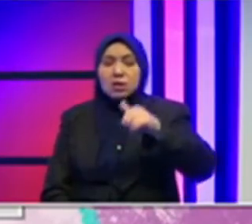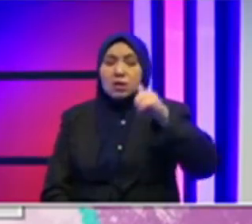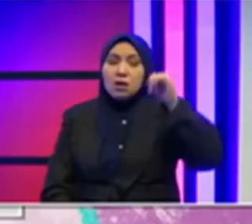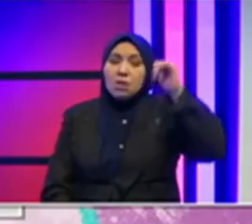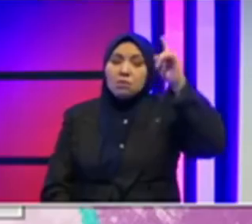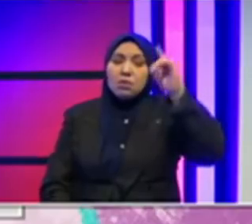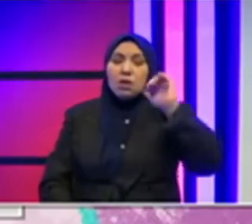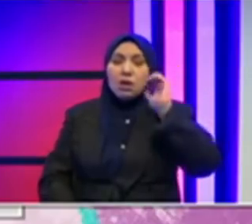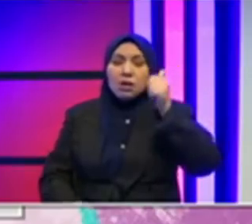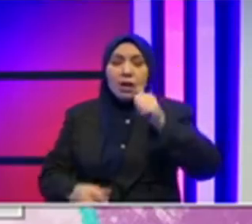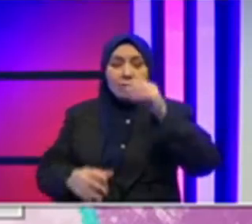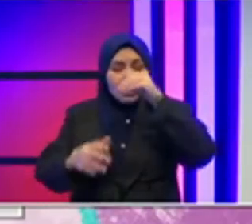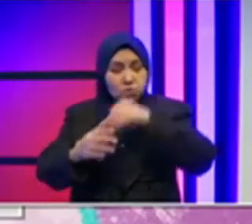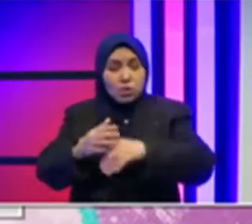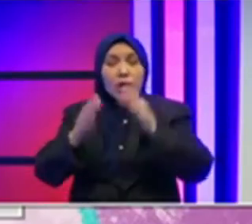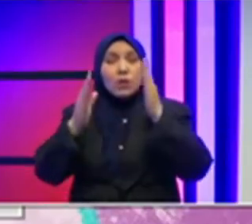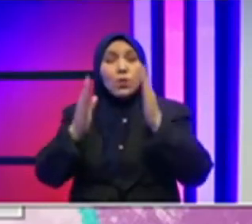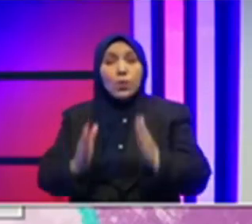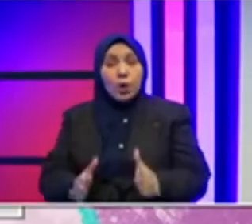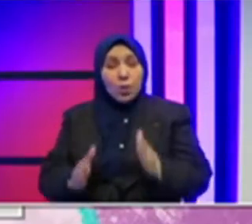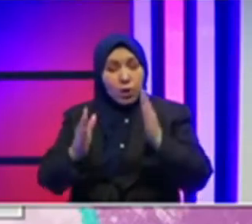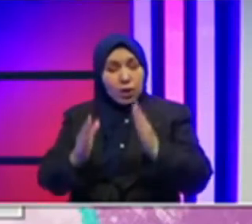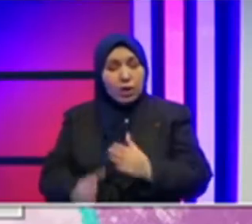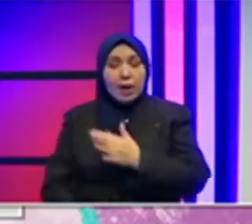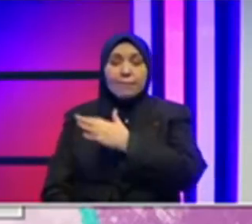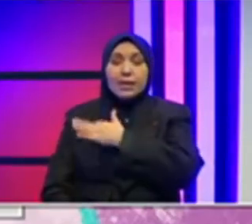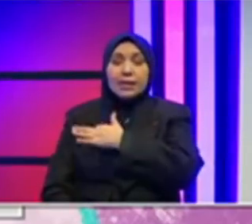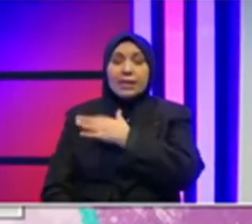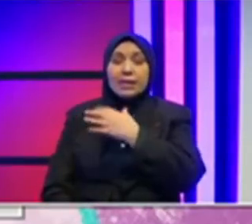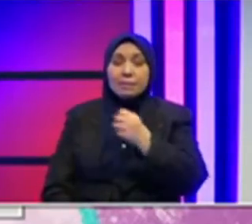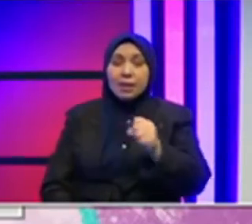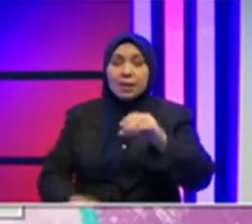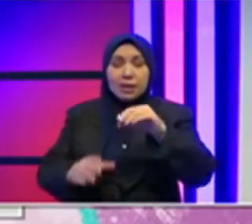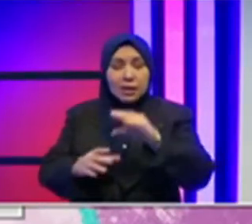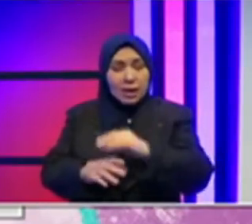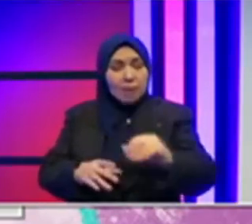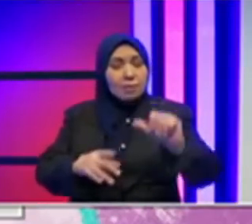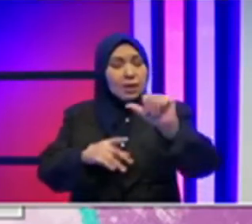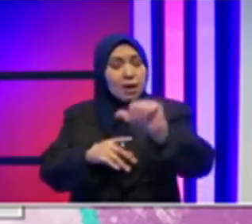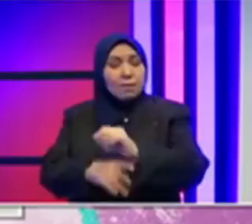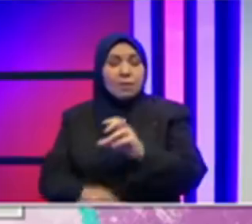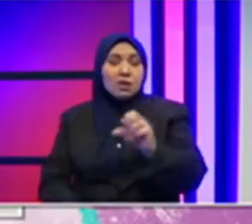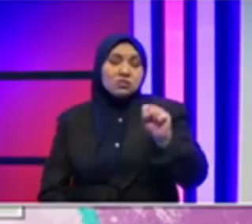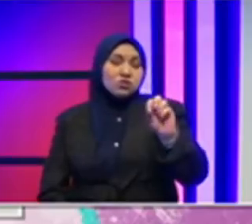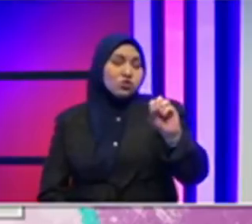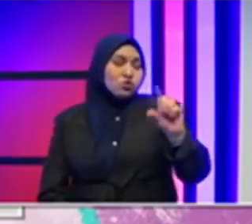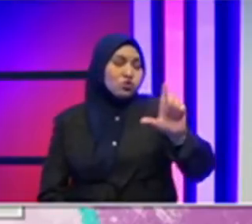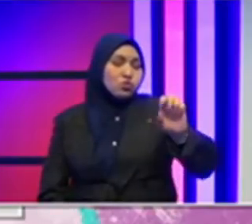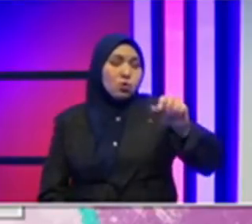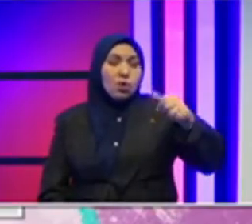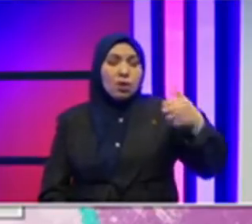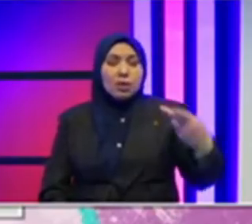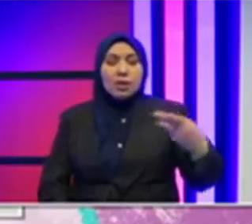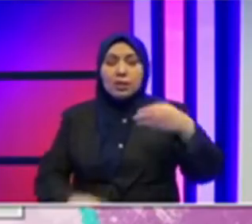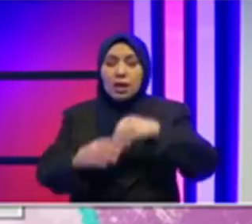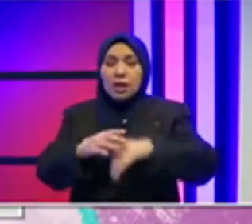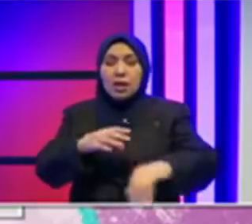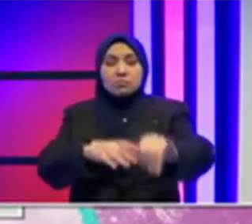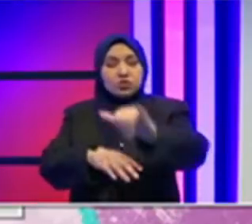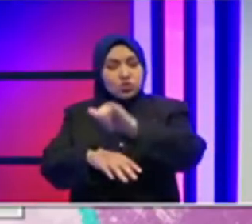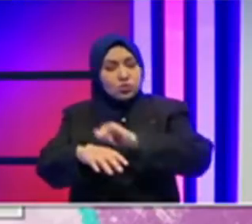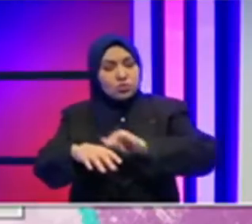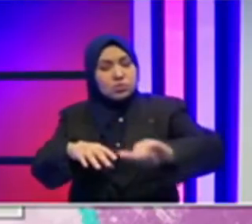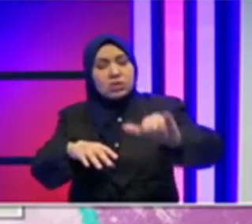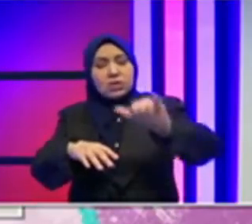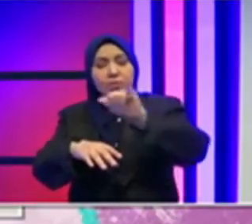إن الله يدخل الذين آمنوا وعملوا